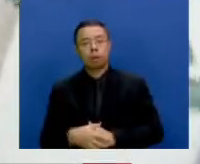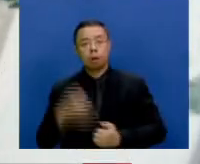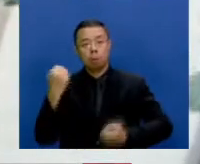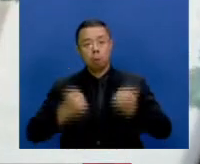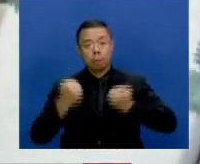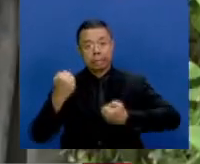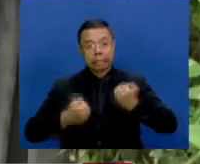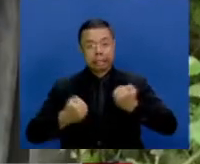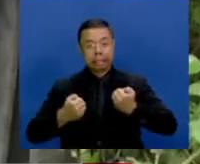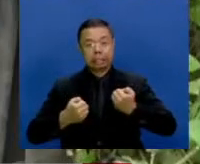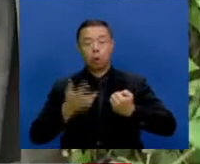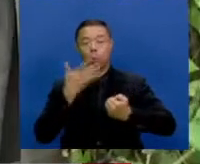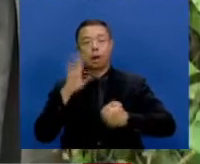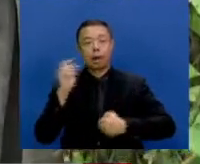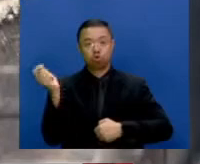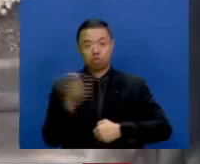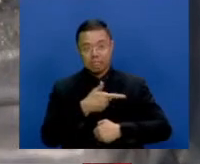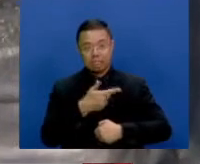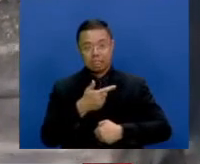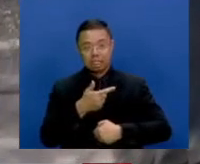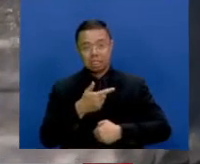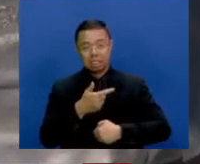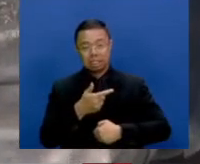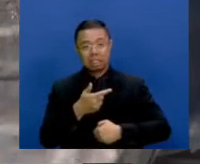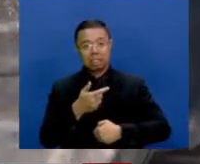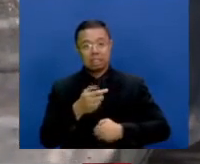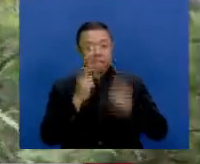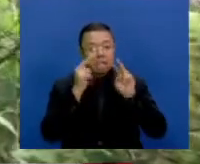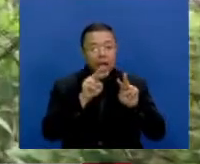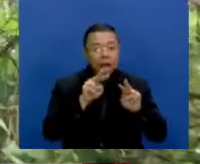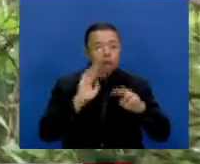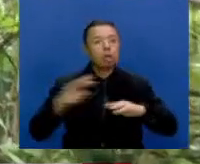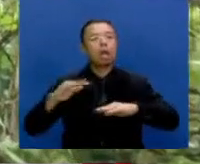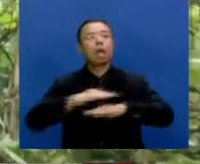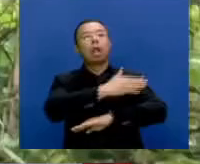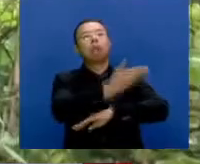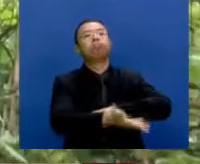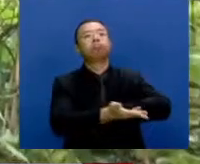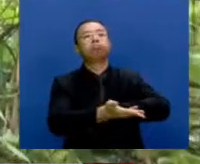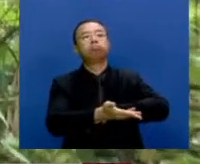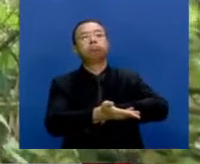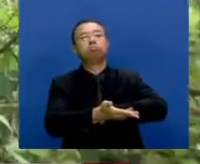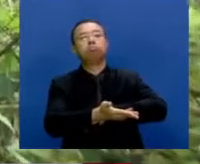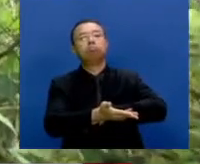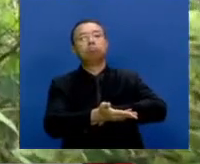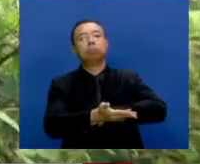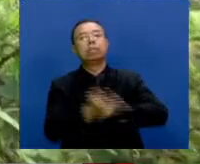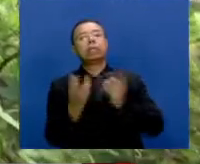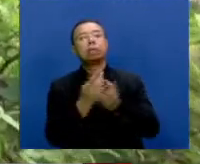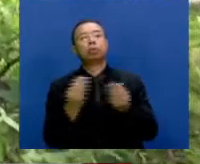Mobil minibus berwarna putih ditemukan warga sudah dalam posisi terguling di semak belukar kebun warga.